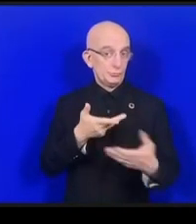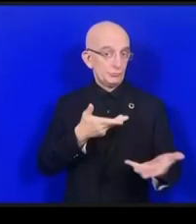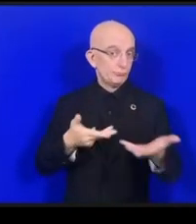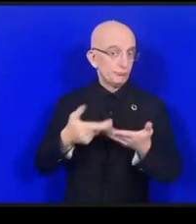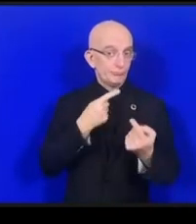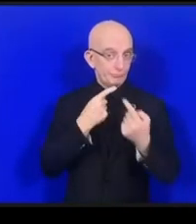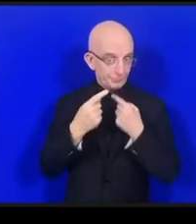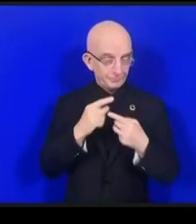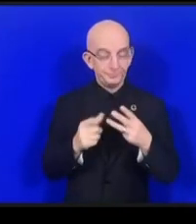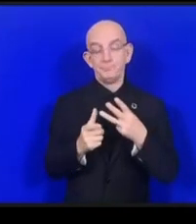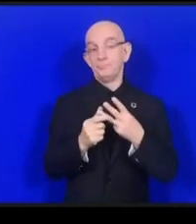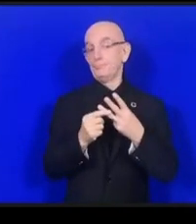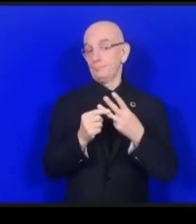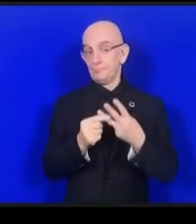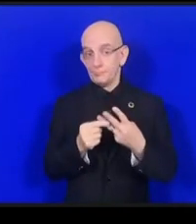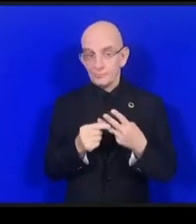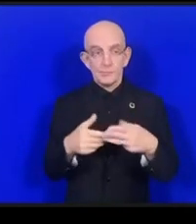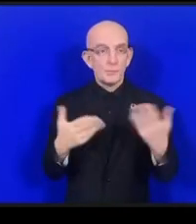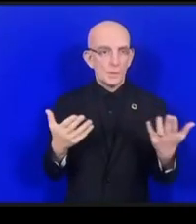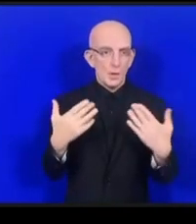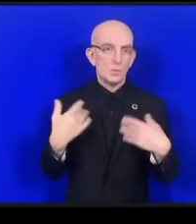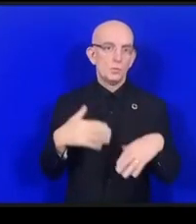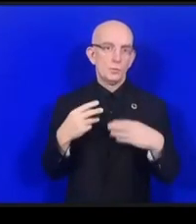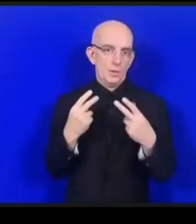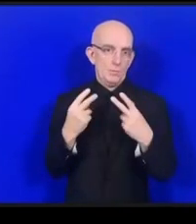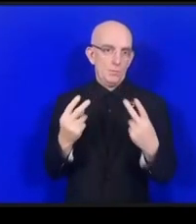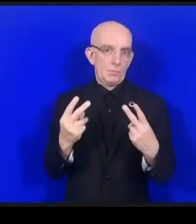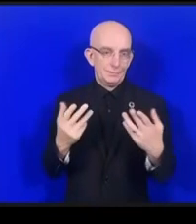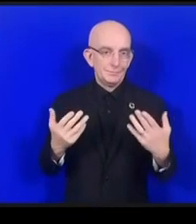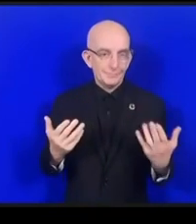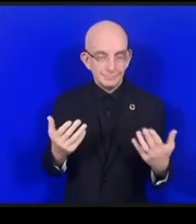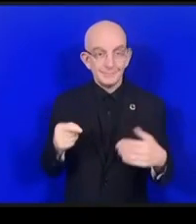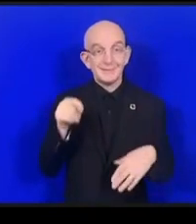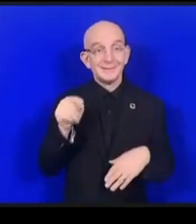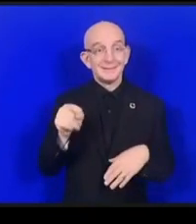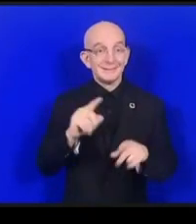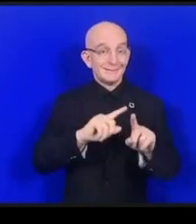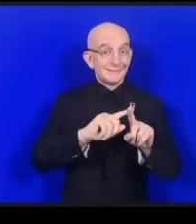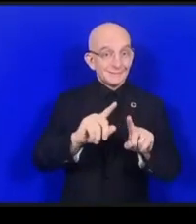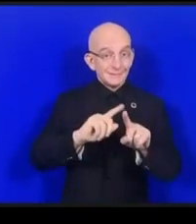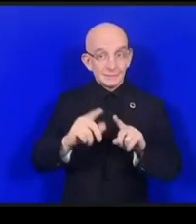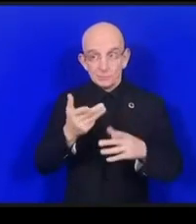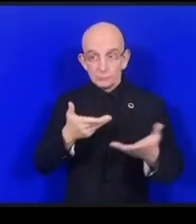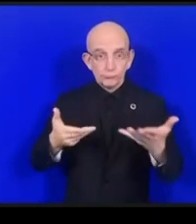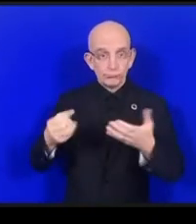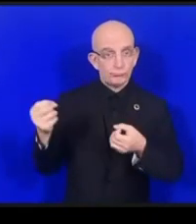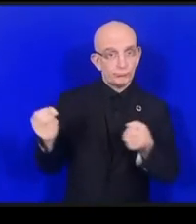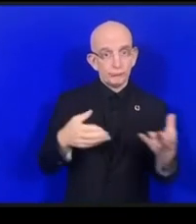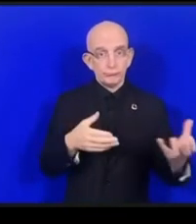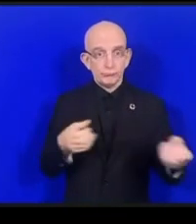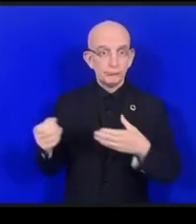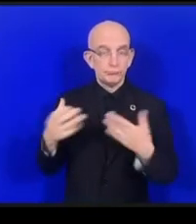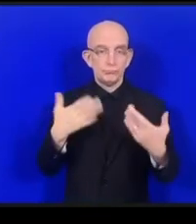минут и динамичные коалиции активно работают с соответствующими